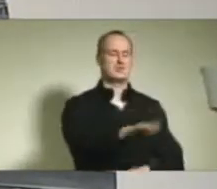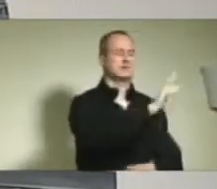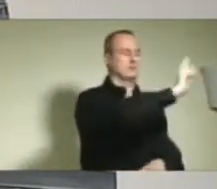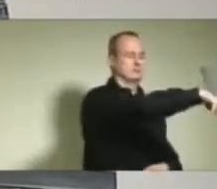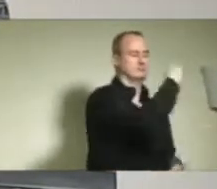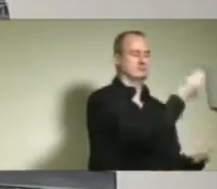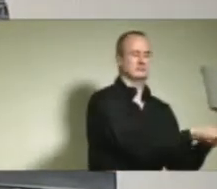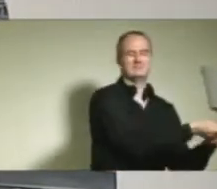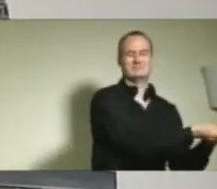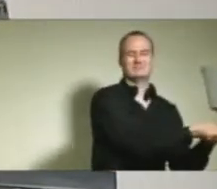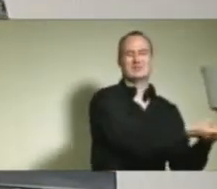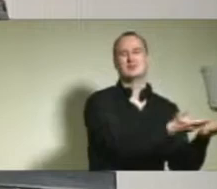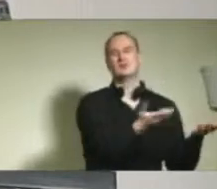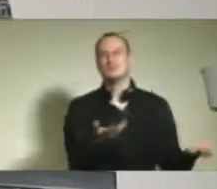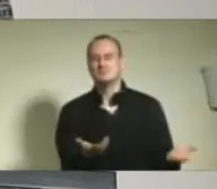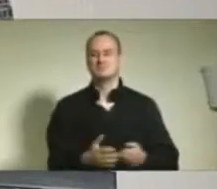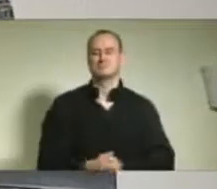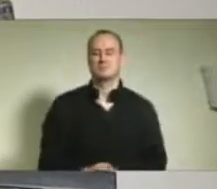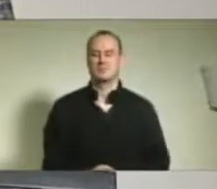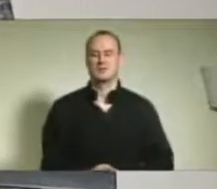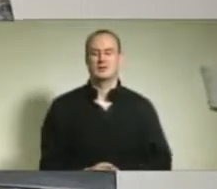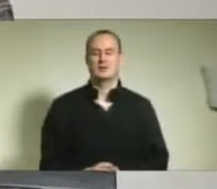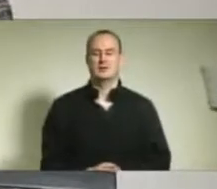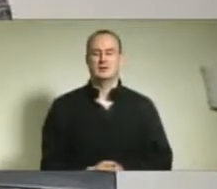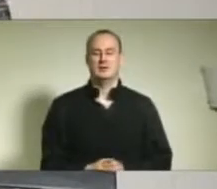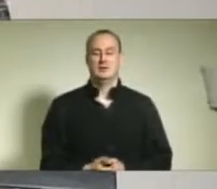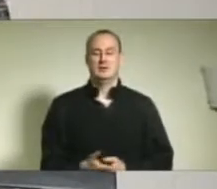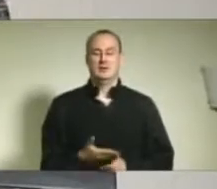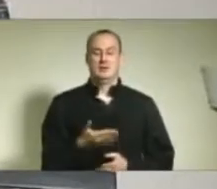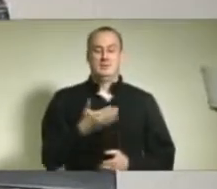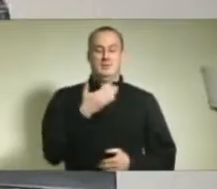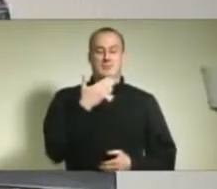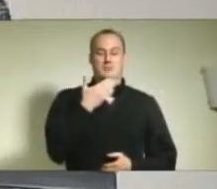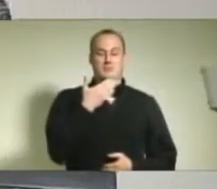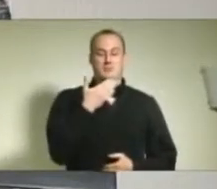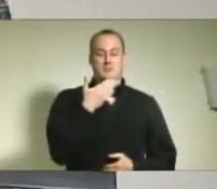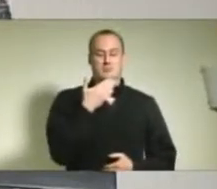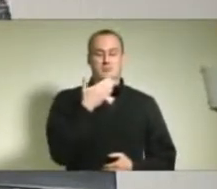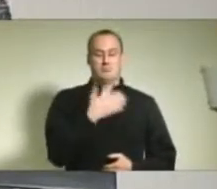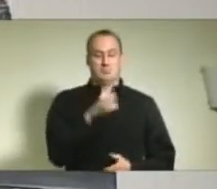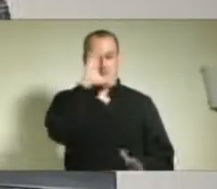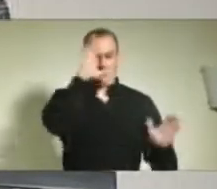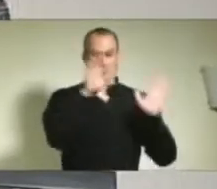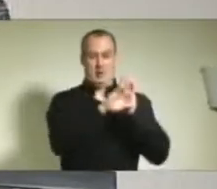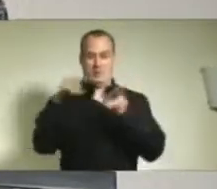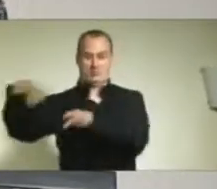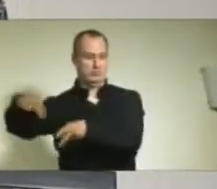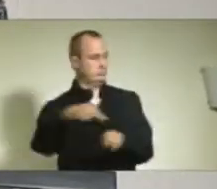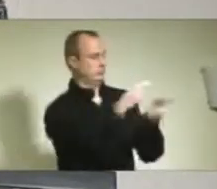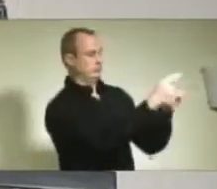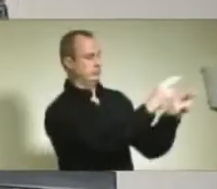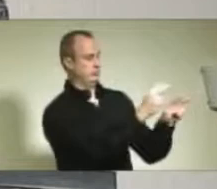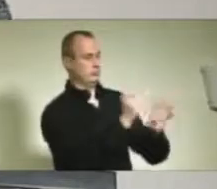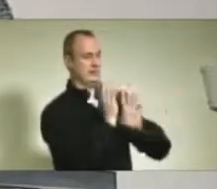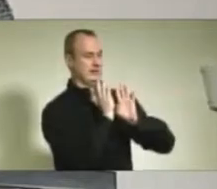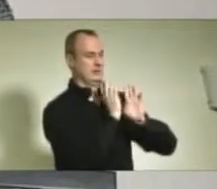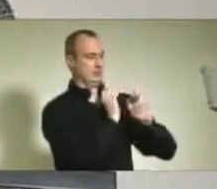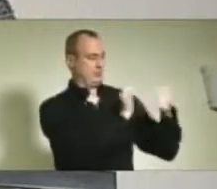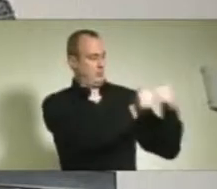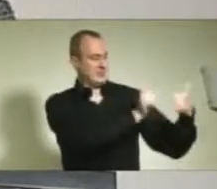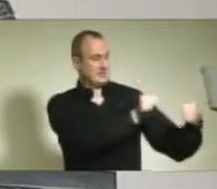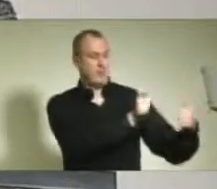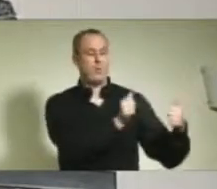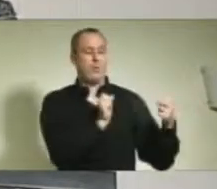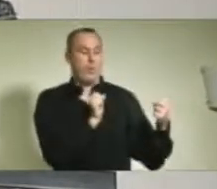Mais bon, cette bonne image vers les clients, ça nous conforte quand même, puisqu'il y a un potentiel, il y a un travail, il y a des choses qu'on peut faire. Mais on manque